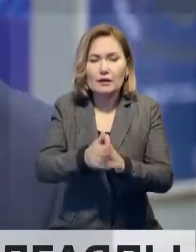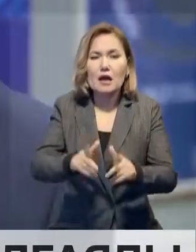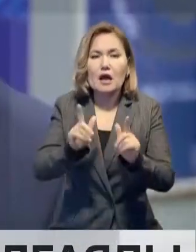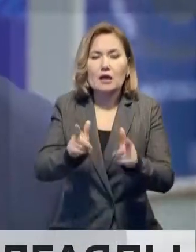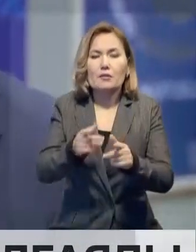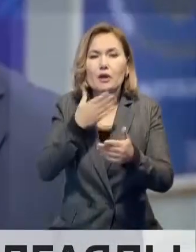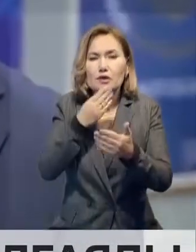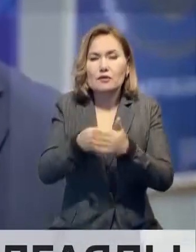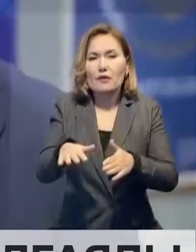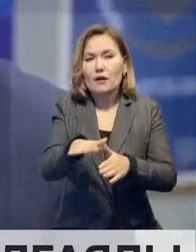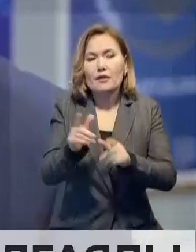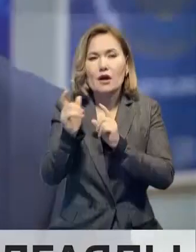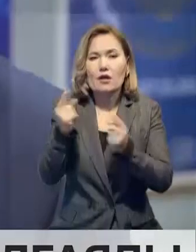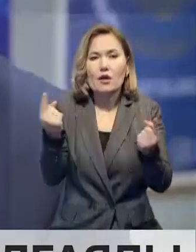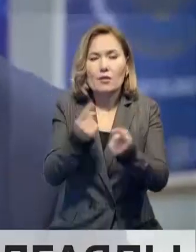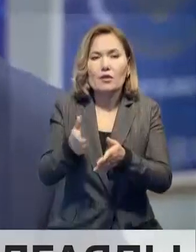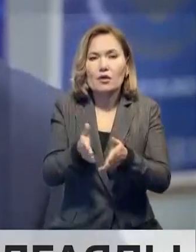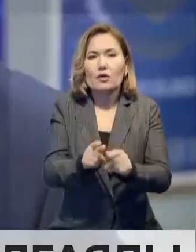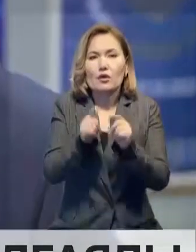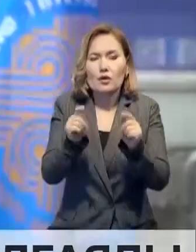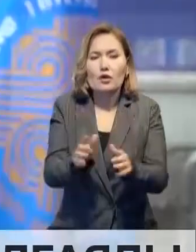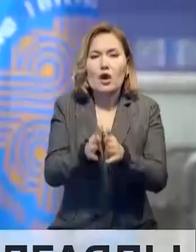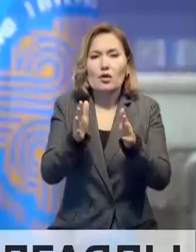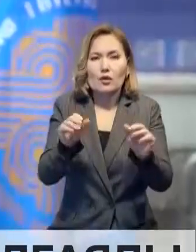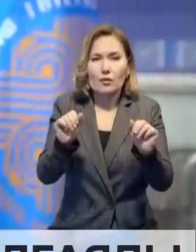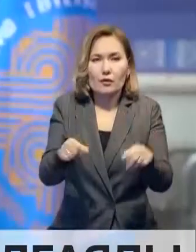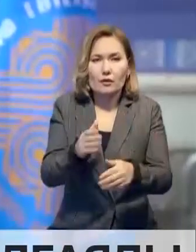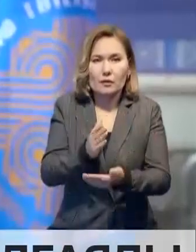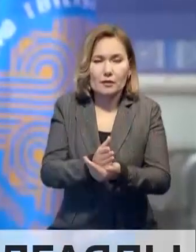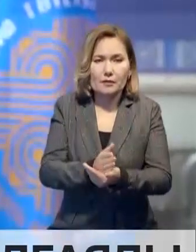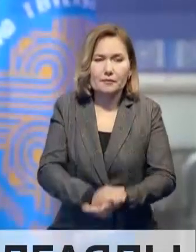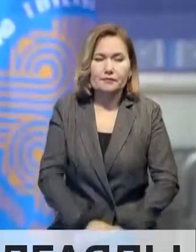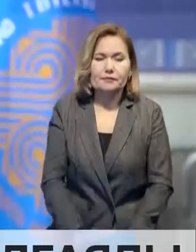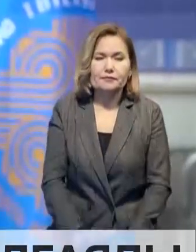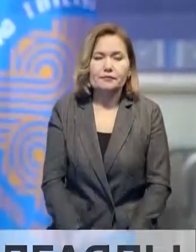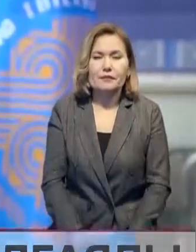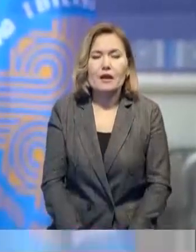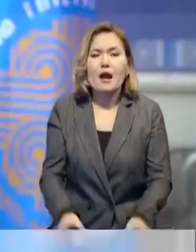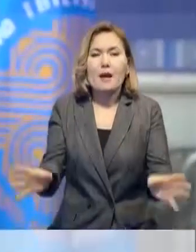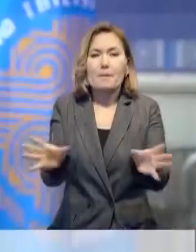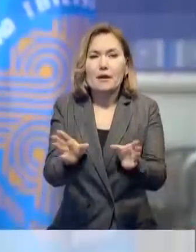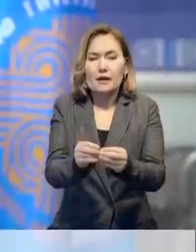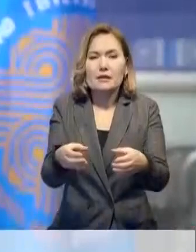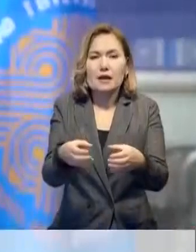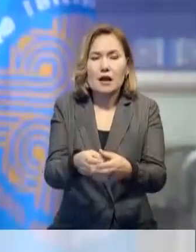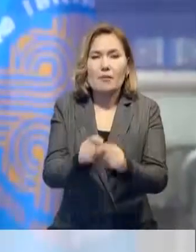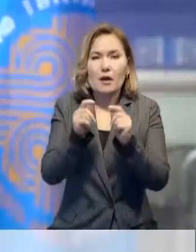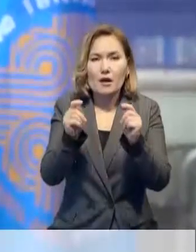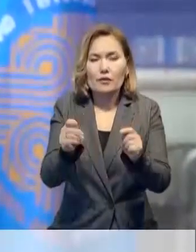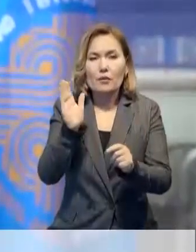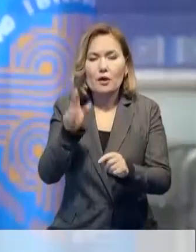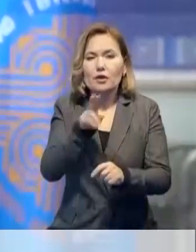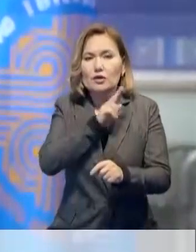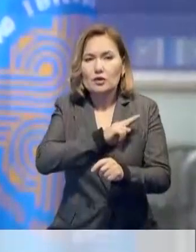аумағымызда транзит дәлізін ұлғайтуға мүмкіндік алып отырмыз. Пока компания будет light asset. Бірлескен кәсіпорын бірыңғай цифрлық